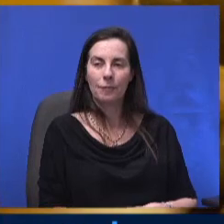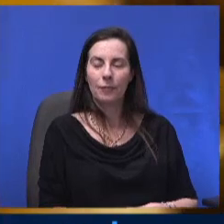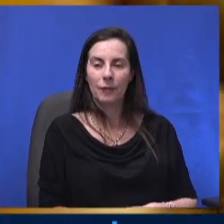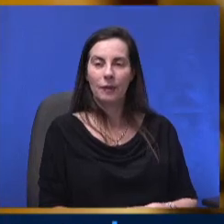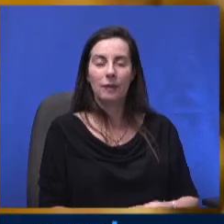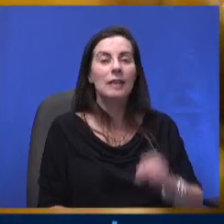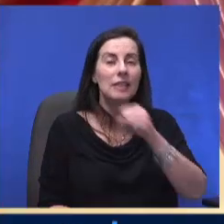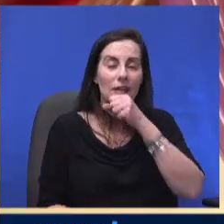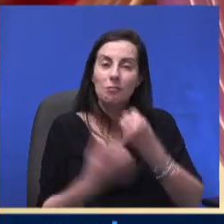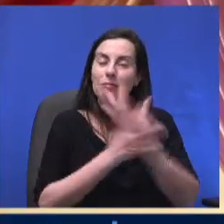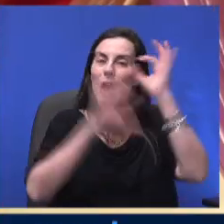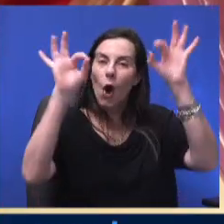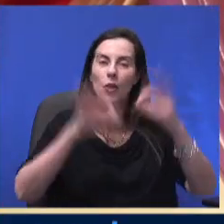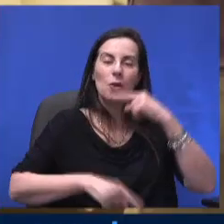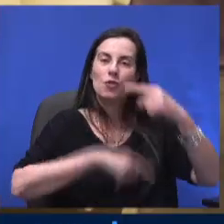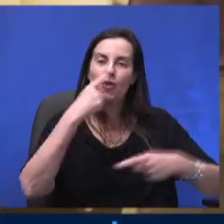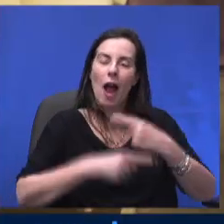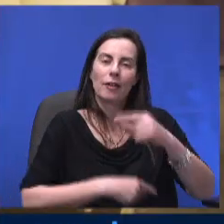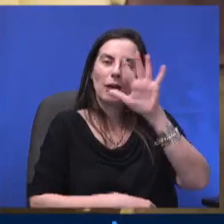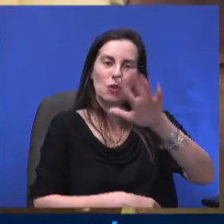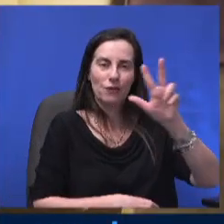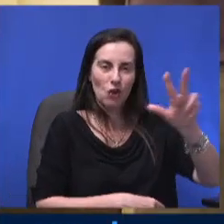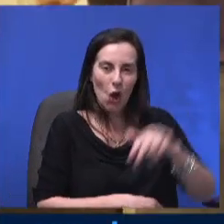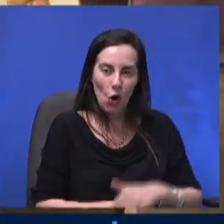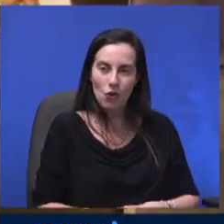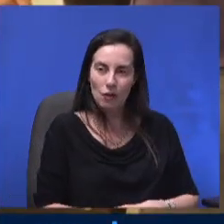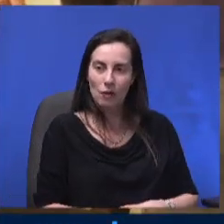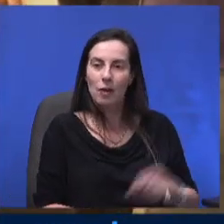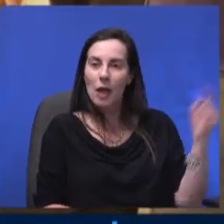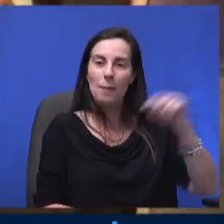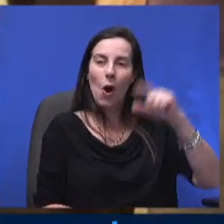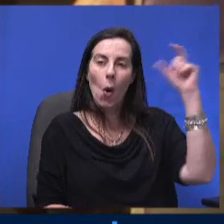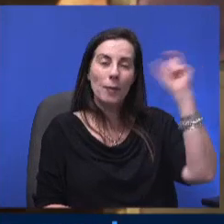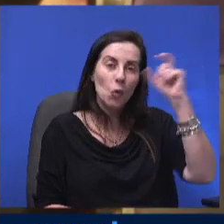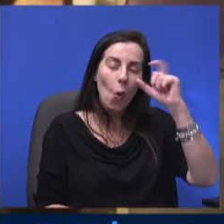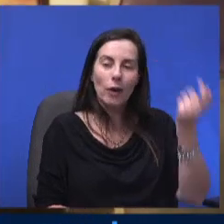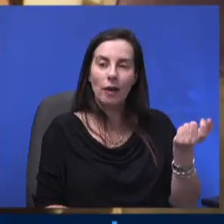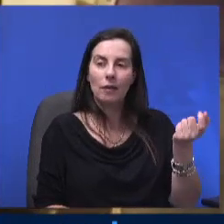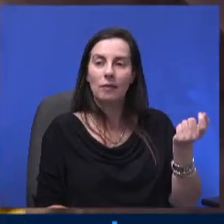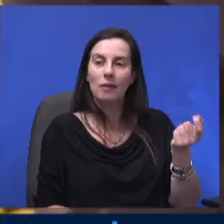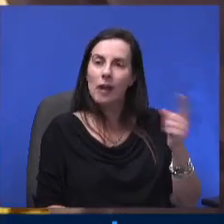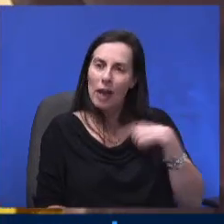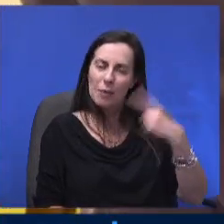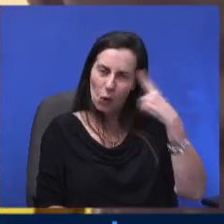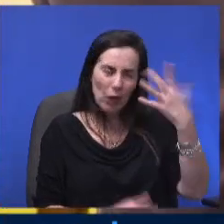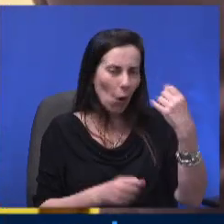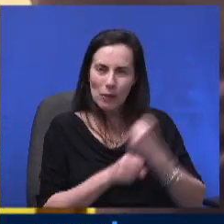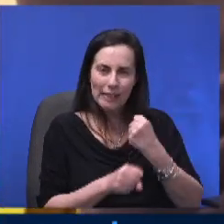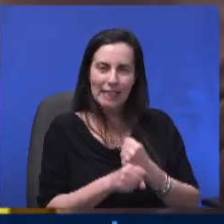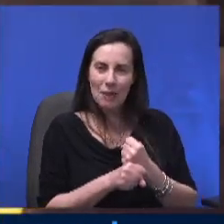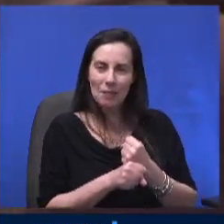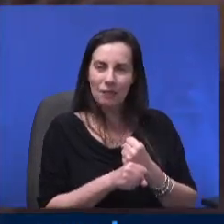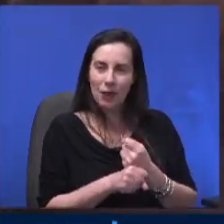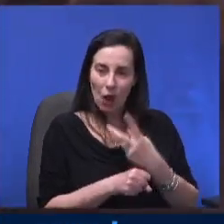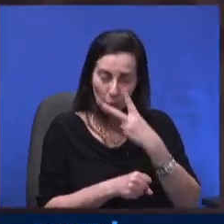החנות בשנת 53. הגיעו מטורקיה, פחות או יותר היה להם רקע בנושא. רואה את הצלחות מסודרות